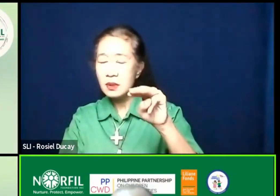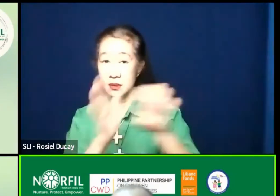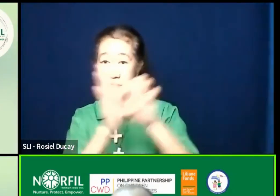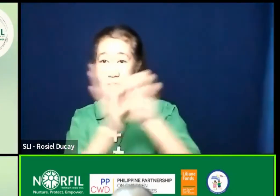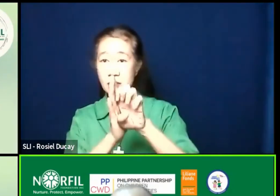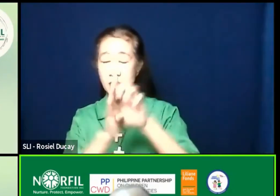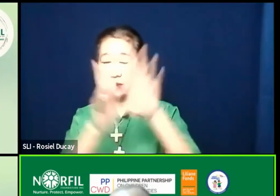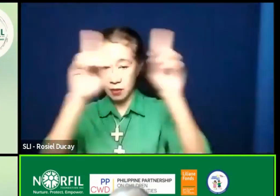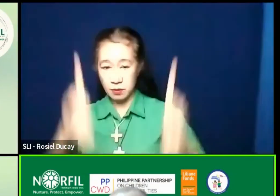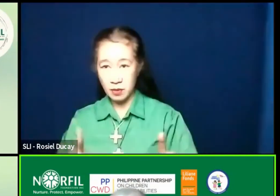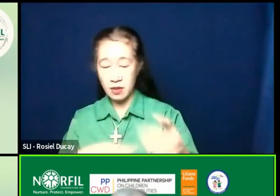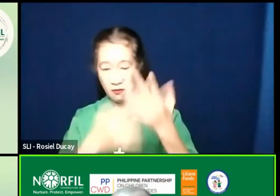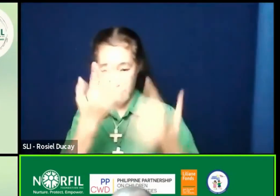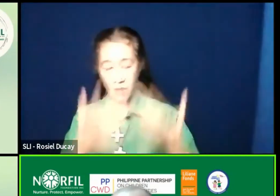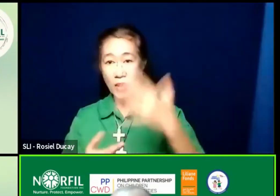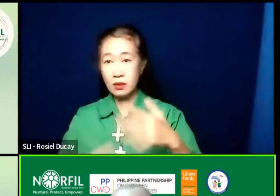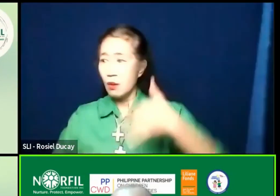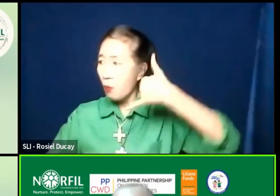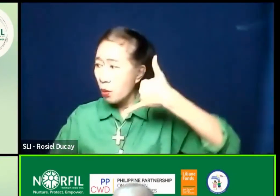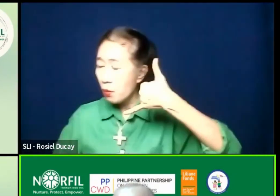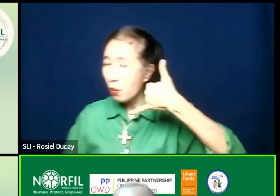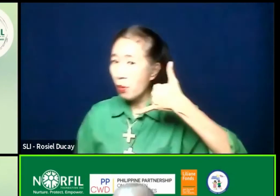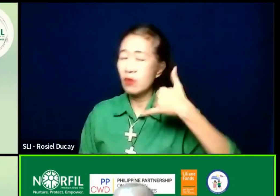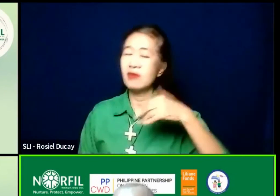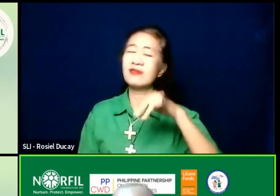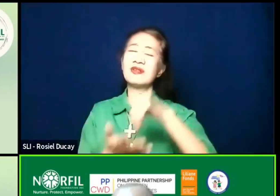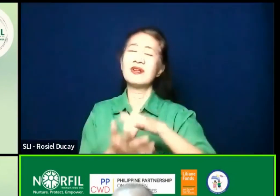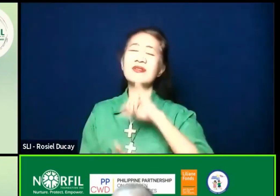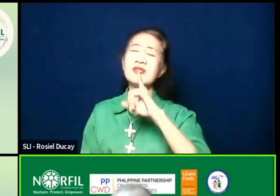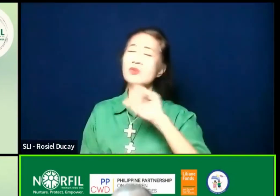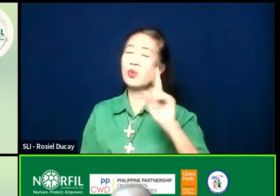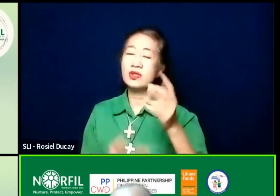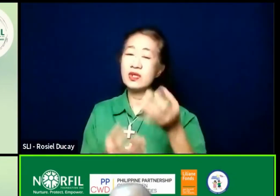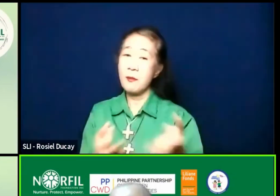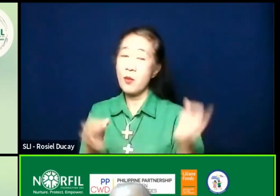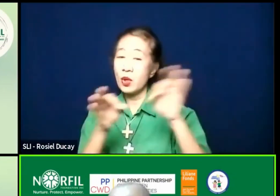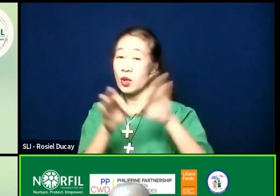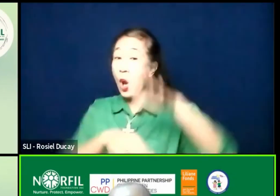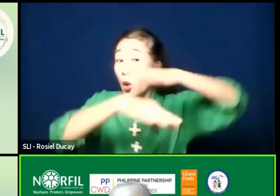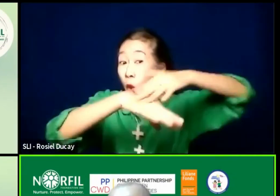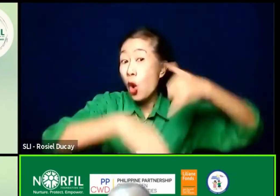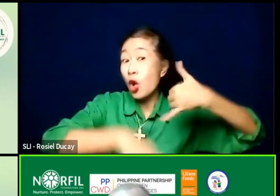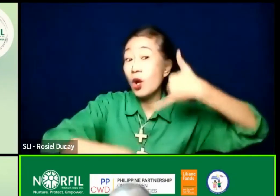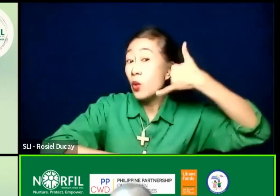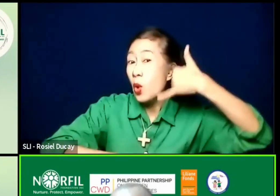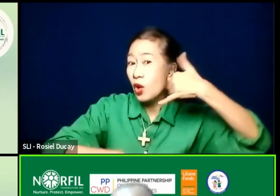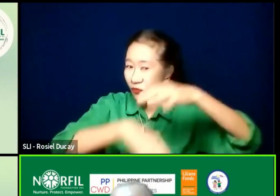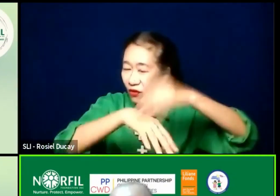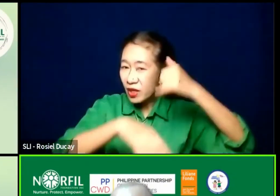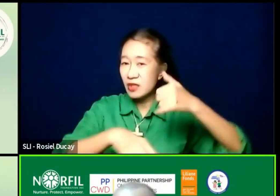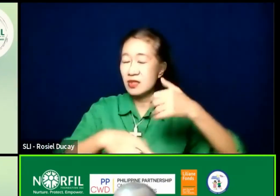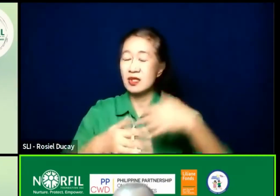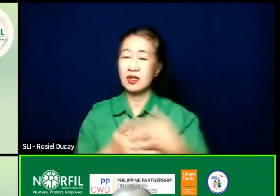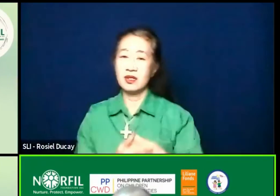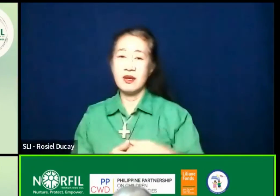mga bombero, na itawag ba yan? So yun yung importante. Call first. Kahit nasa pagbibigay ng CPR, andyan yung